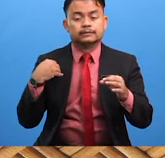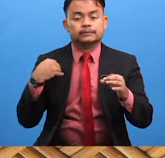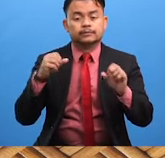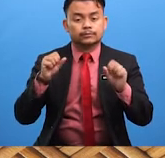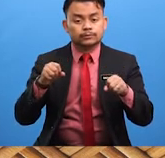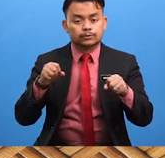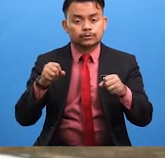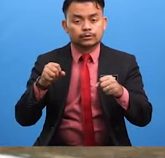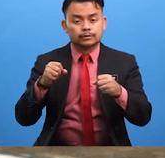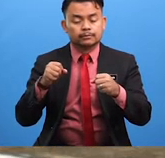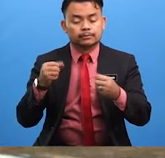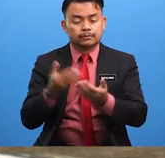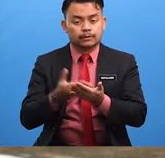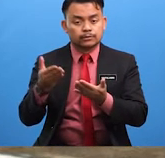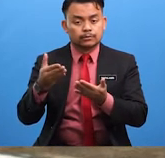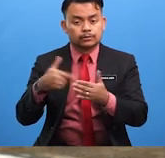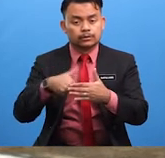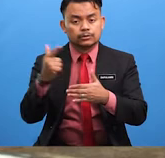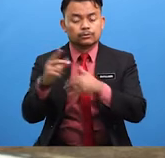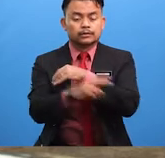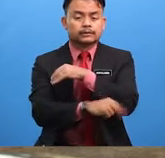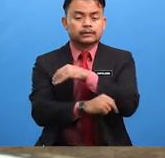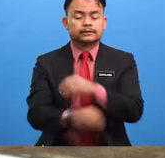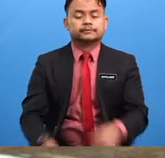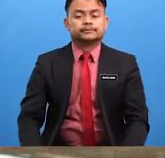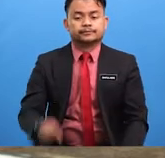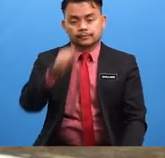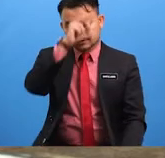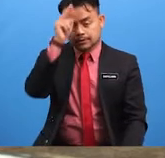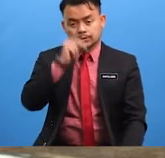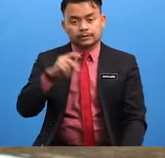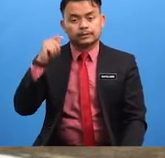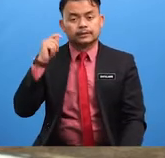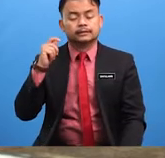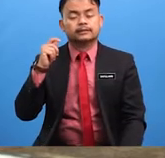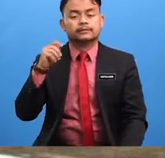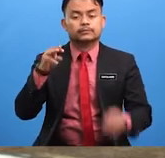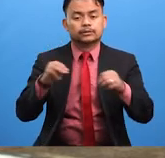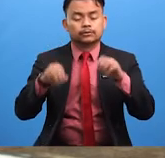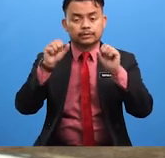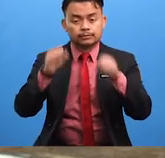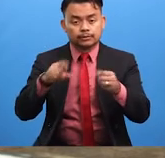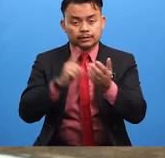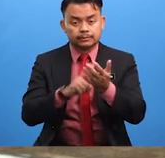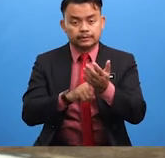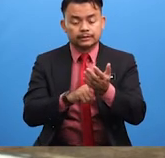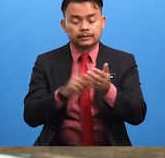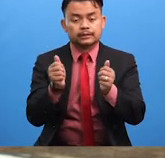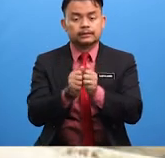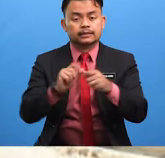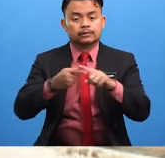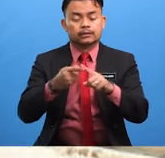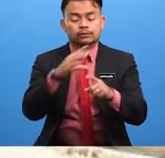negara? Soalan yang cikgu beri tadi, murid-murid boleh berbincang dengan rakan-rakan dan guru-guru di